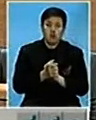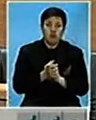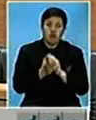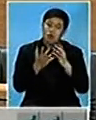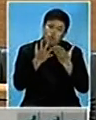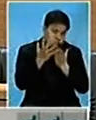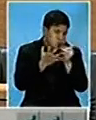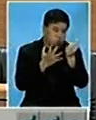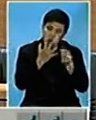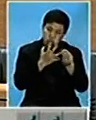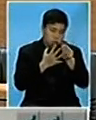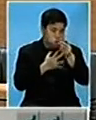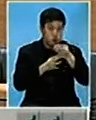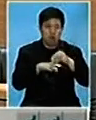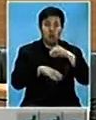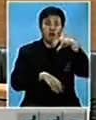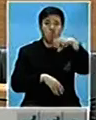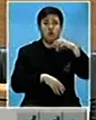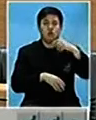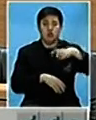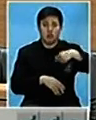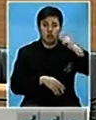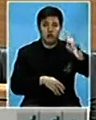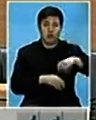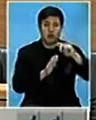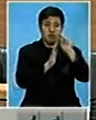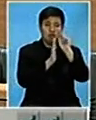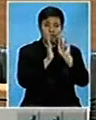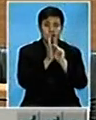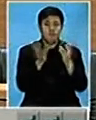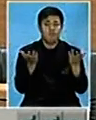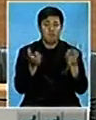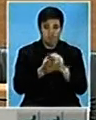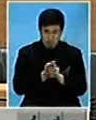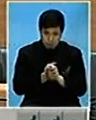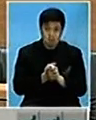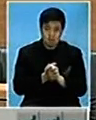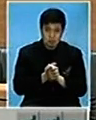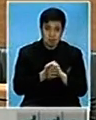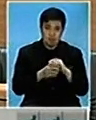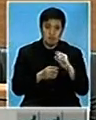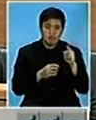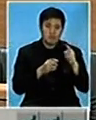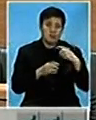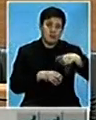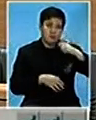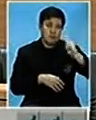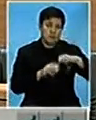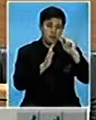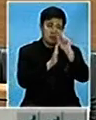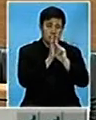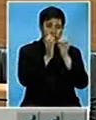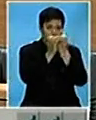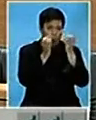วกมาถึงศาลรัฐธรรมนูญสภาวะดังกล่าวนี้เองจึงทำให้ศาลรัฐธรรมนูญจะต้องเ